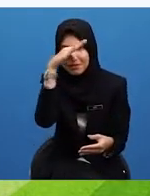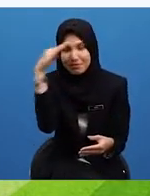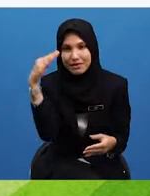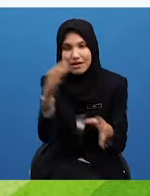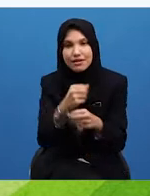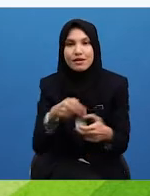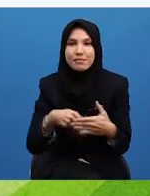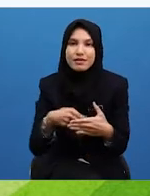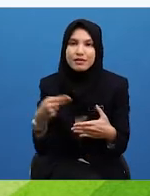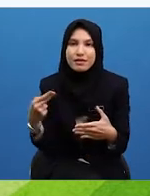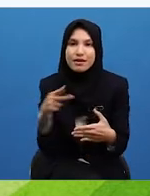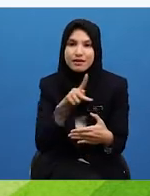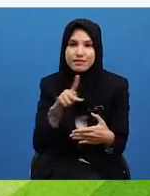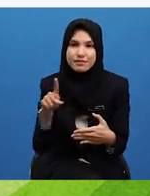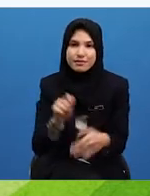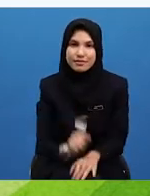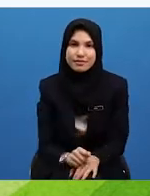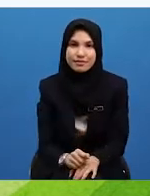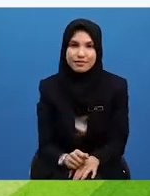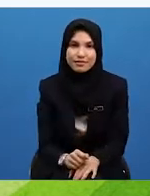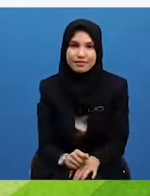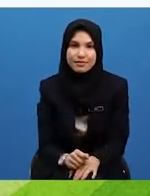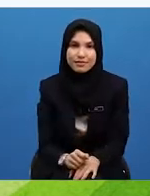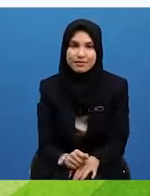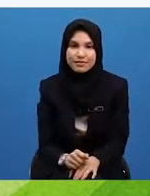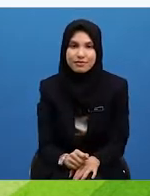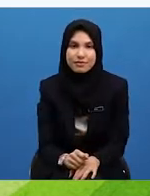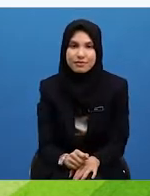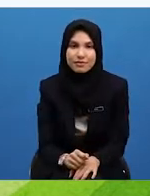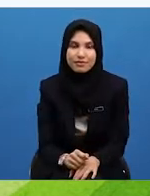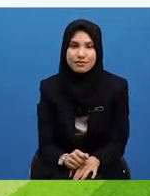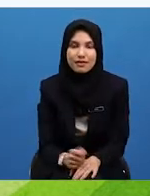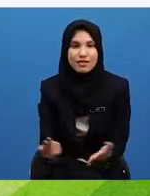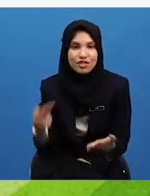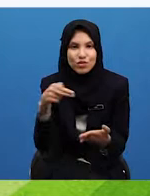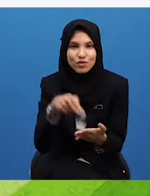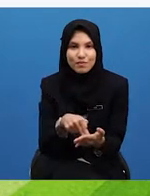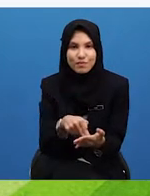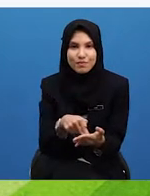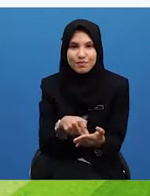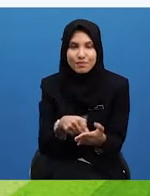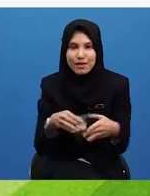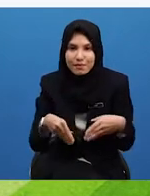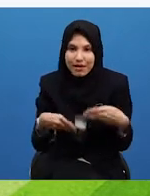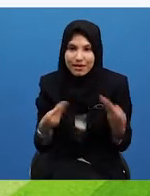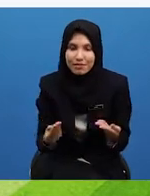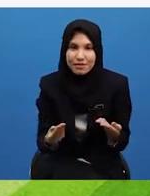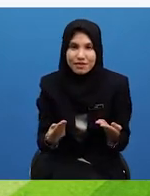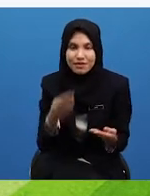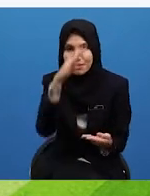bayang-bayang dapat dihasilkan Ceko ulang Bagaimanakah